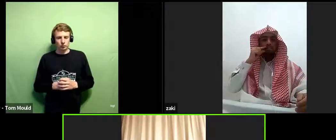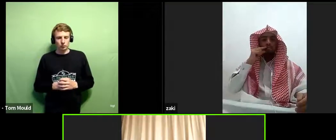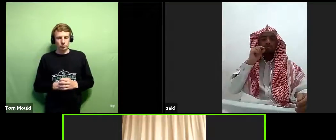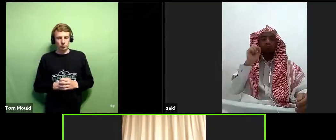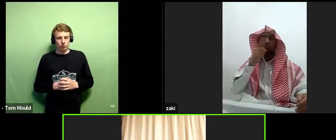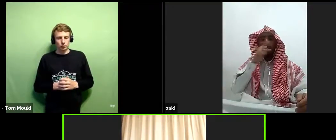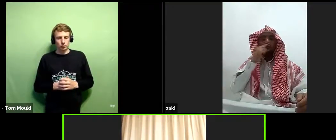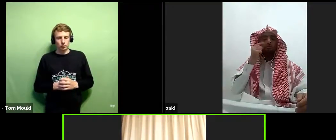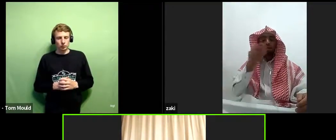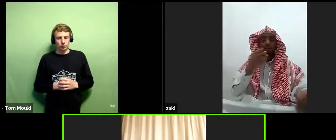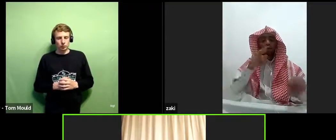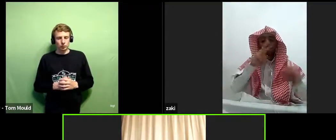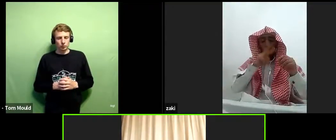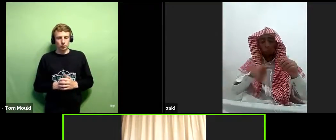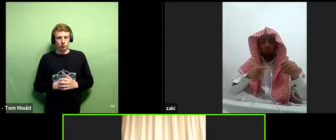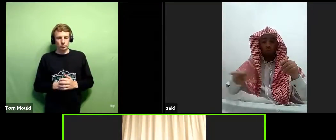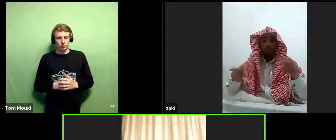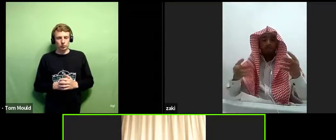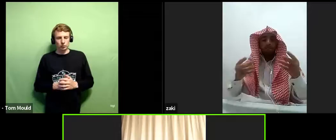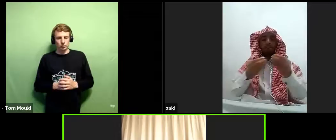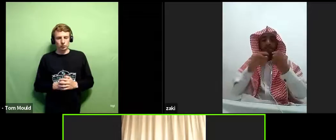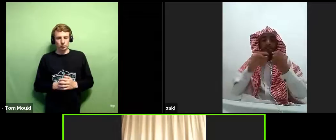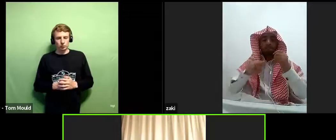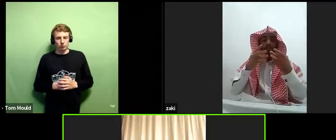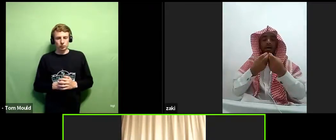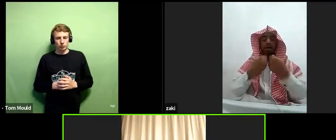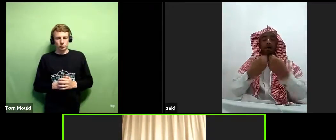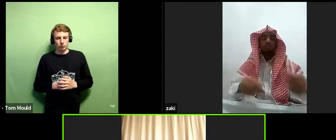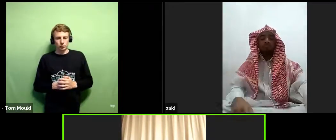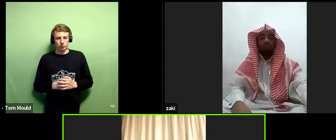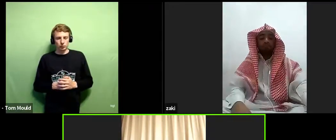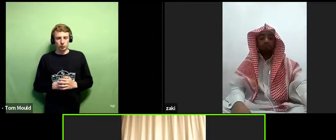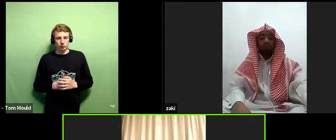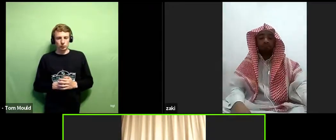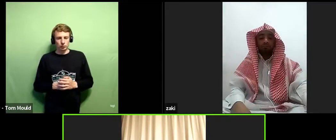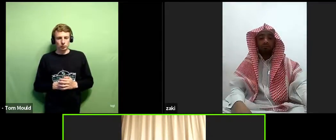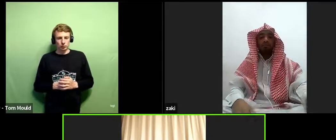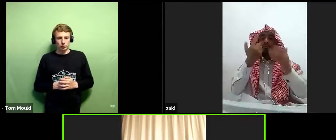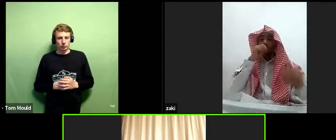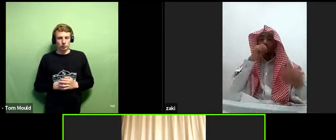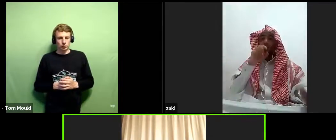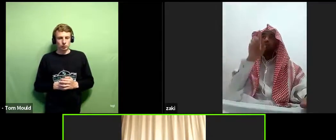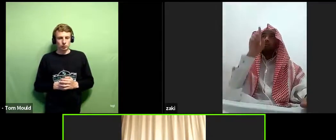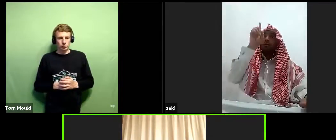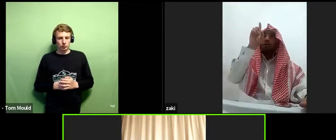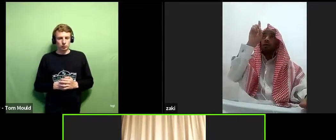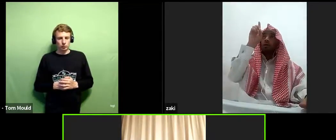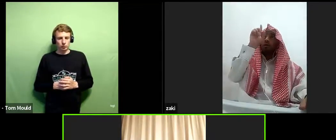رمضان، وأن يجعله خالصا لوجهه.